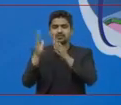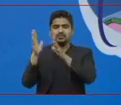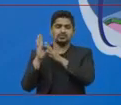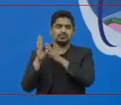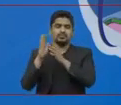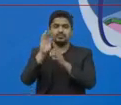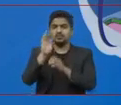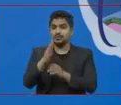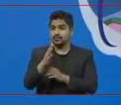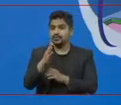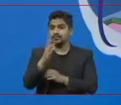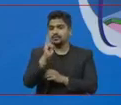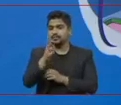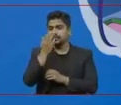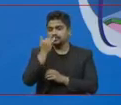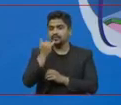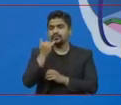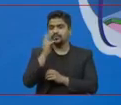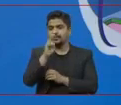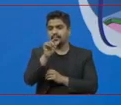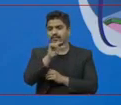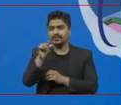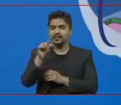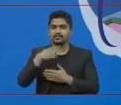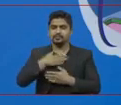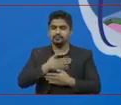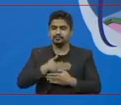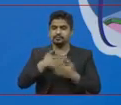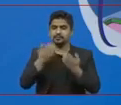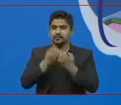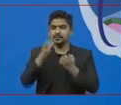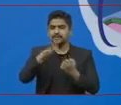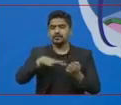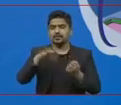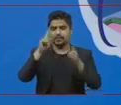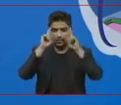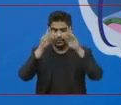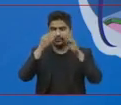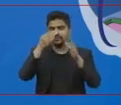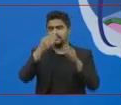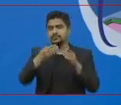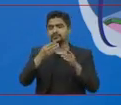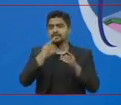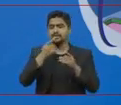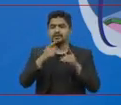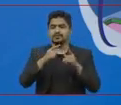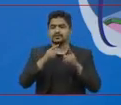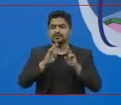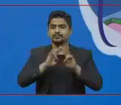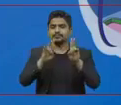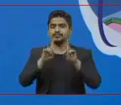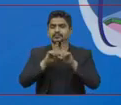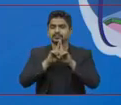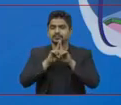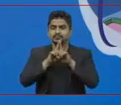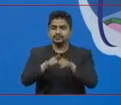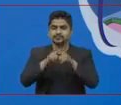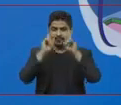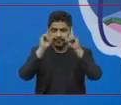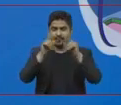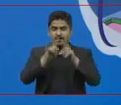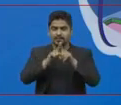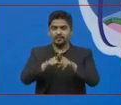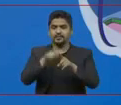सक्छ। त्यही कुरालाई हृदयङ्गम गर्दै यहाँहरू सबै सचेत भइदिनु हुनेछ भन्ने कामनाका साथ पुनः नयाँ